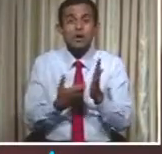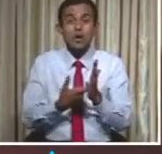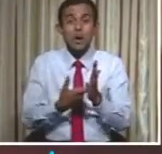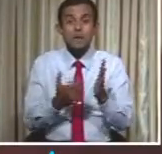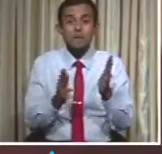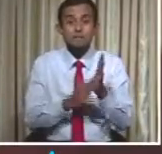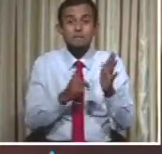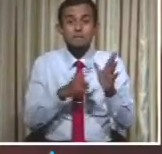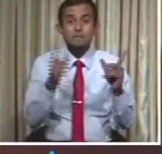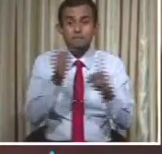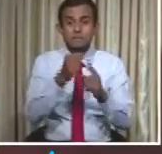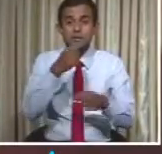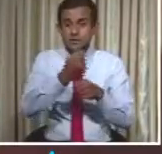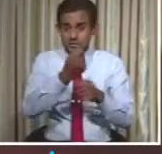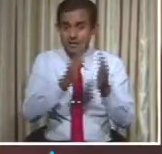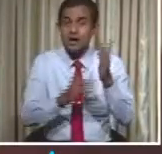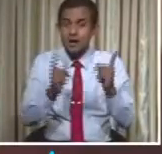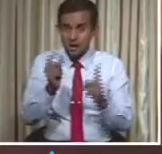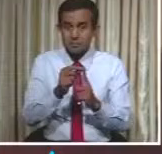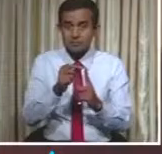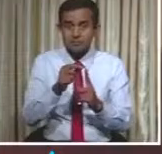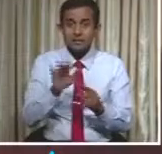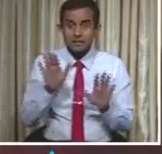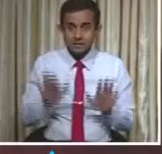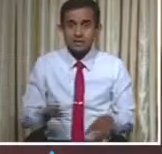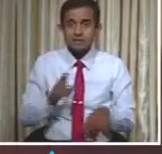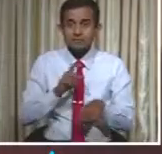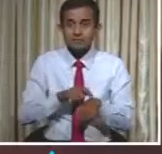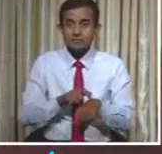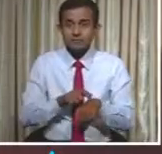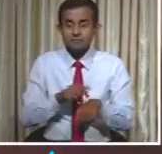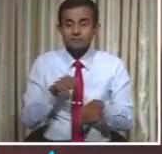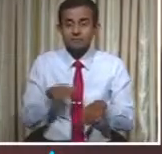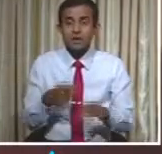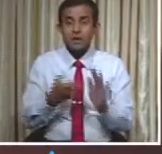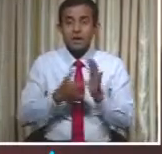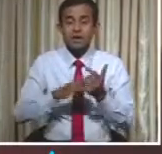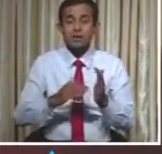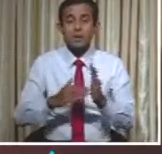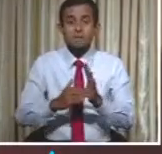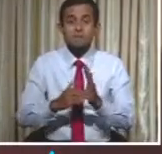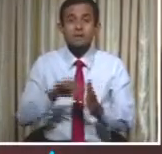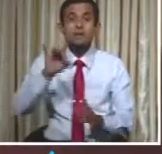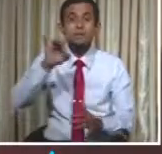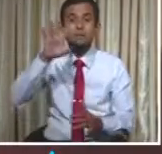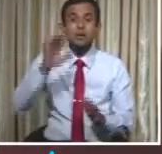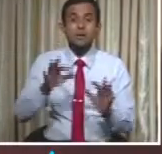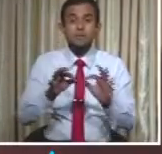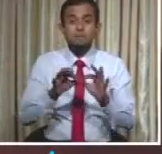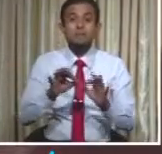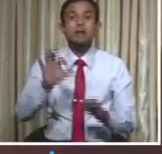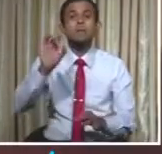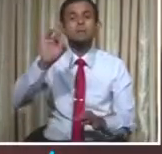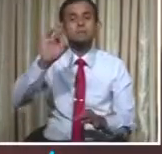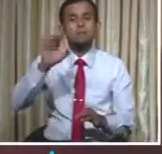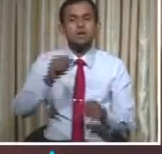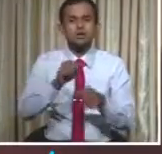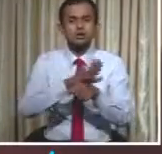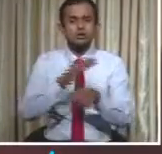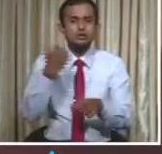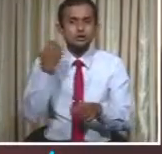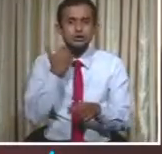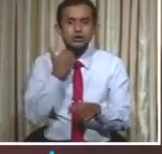දුන්න වෙලාවේ මුදල් රාජ්‍ය අමාත්‍යතුමා මේ ගරු සභාවේ ඉන්න වෙලාවේදී රුපියල් මිලියන 15000ක් මිලියන 15ක් කොරෝනා